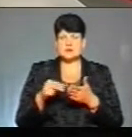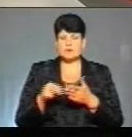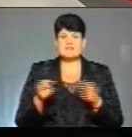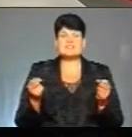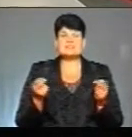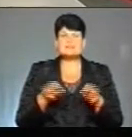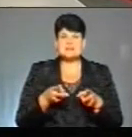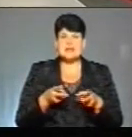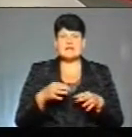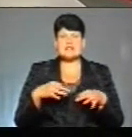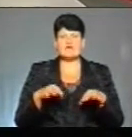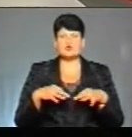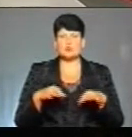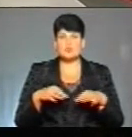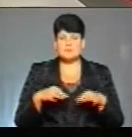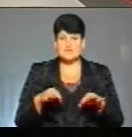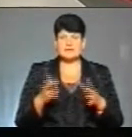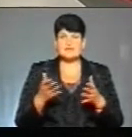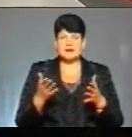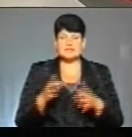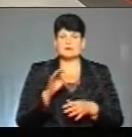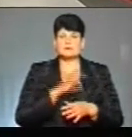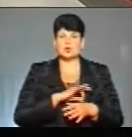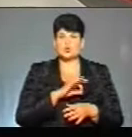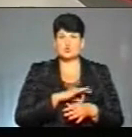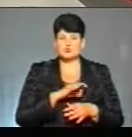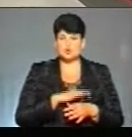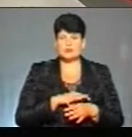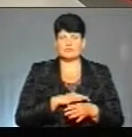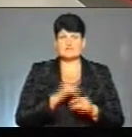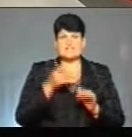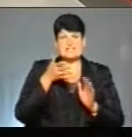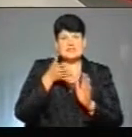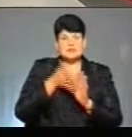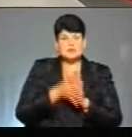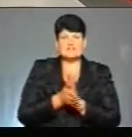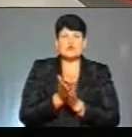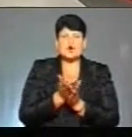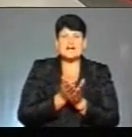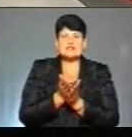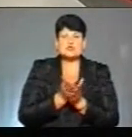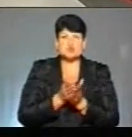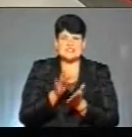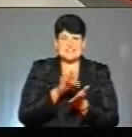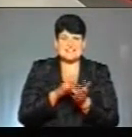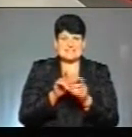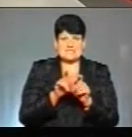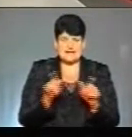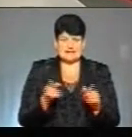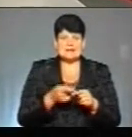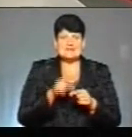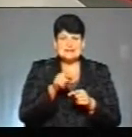закупівлі спеціальних автомобілей, які використовуватимуть інклюзивно-ресурсні центри. Ці